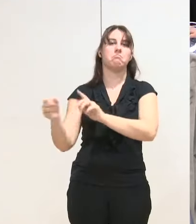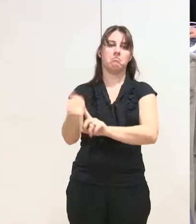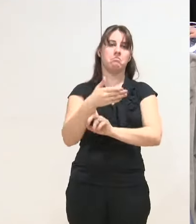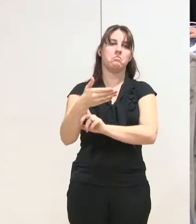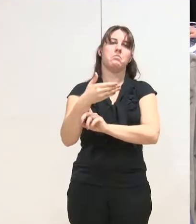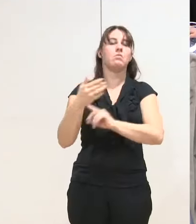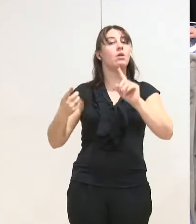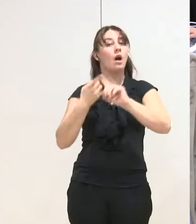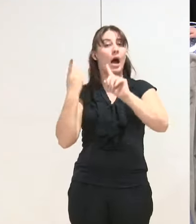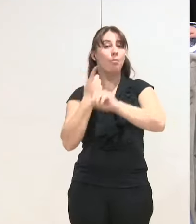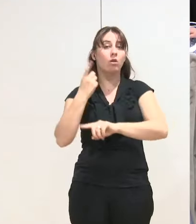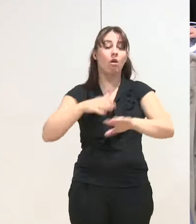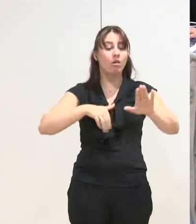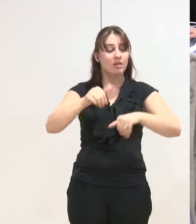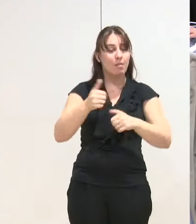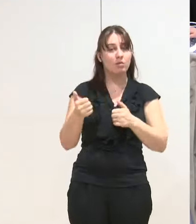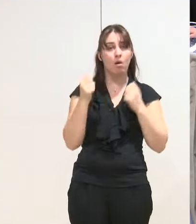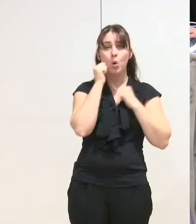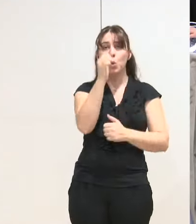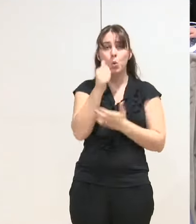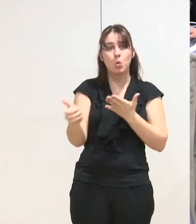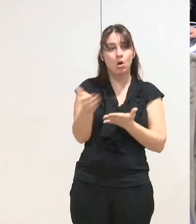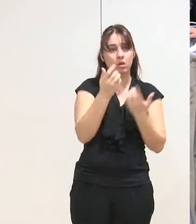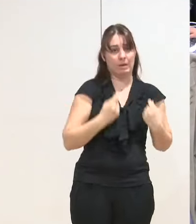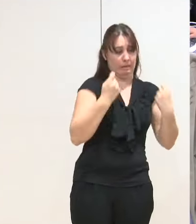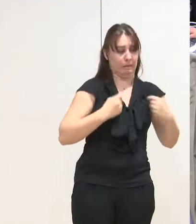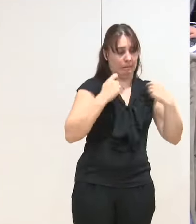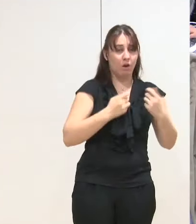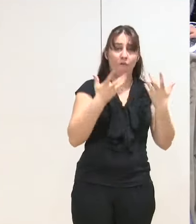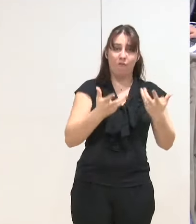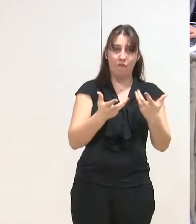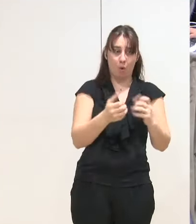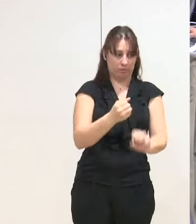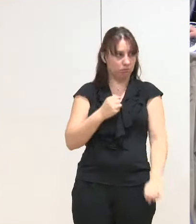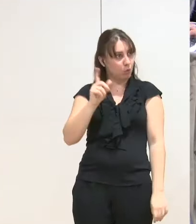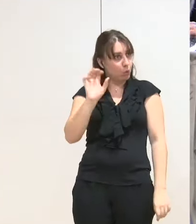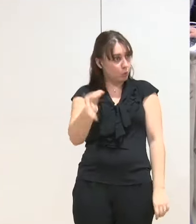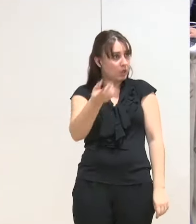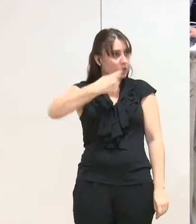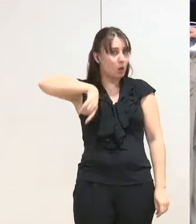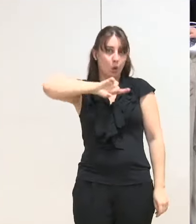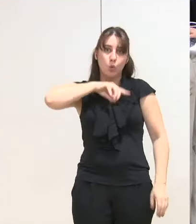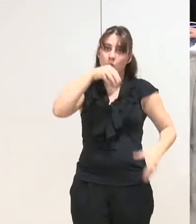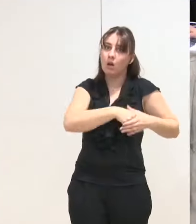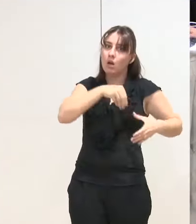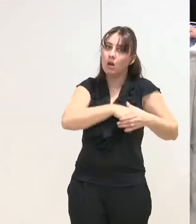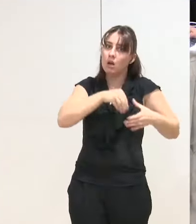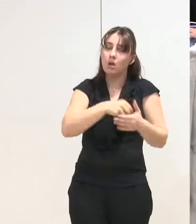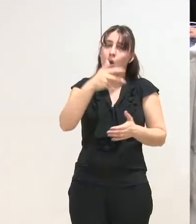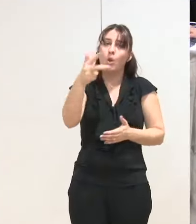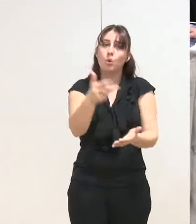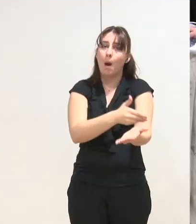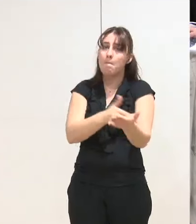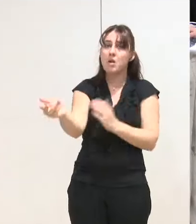de réaliser sur les dépenses de fonctionnement courante de la ville oui c'est bien nous qui avons économisé près de 3 million